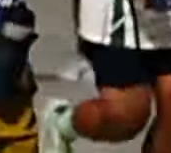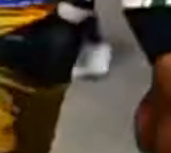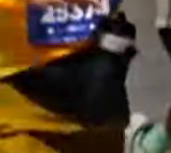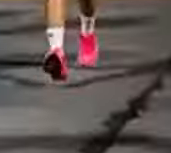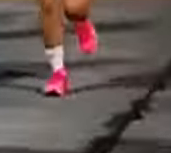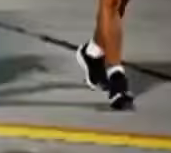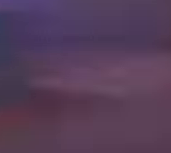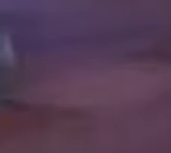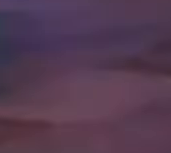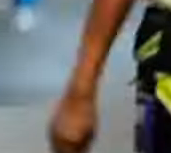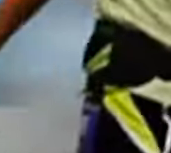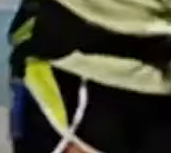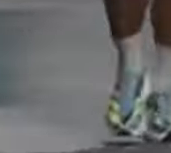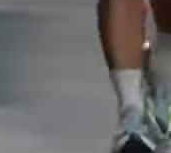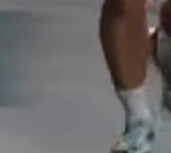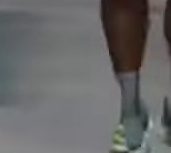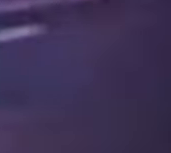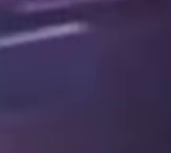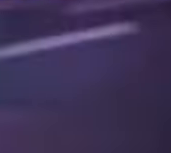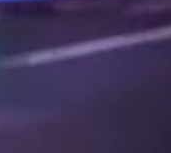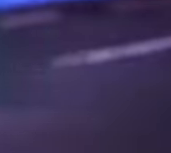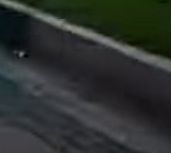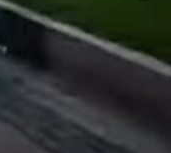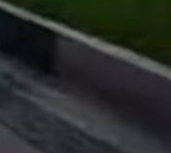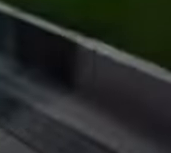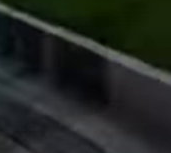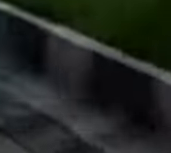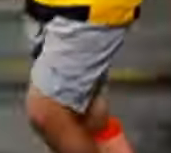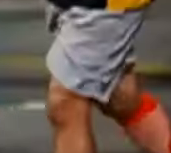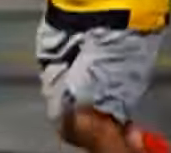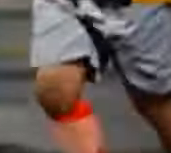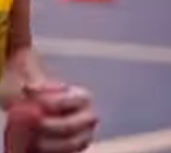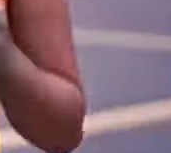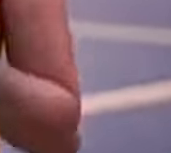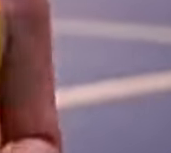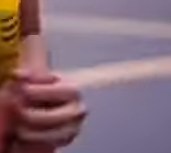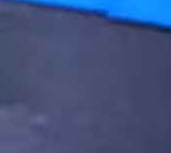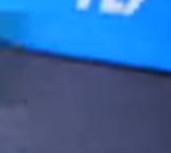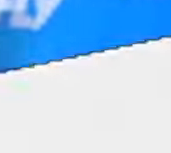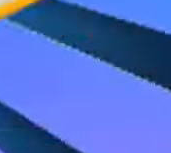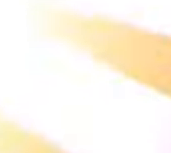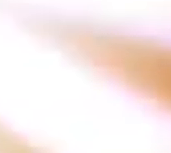may Running 101 tayo kasamang sikat na running coach na si Coach Rio.